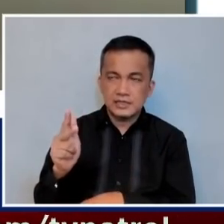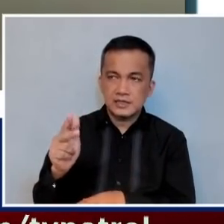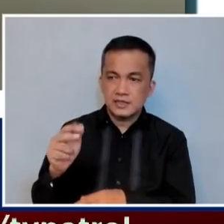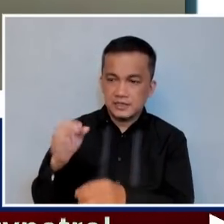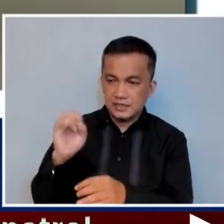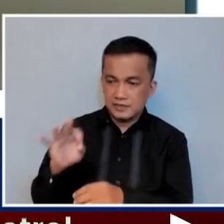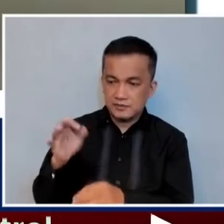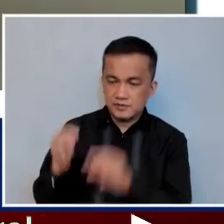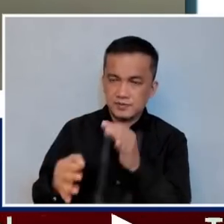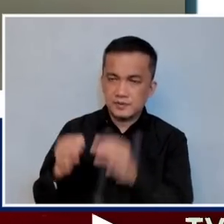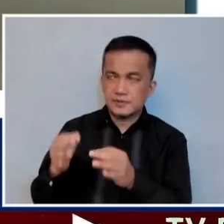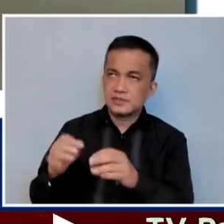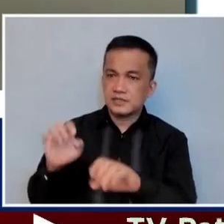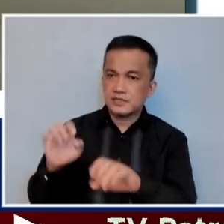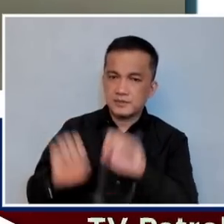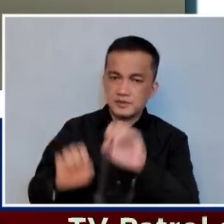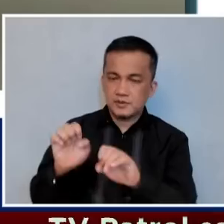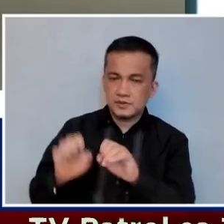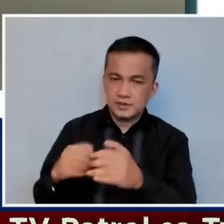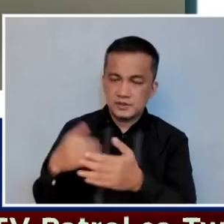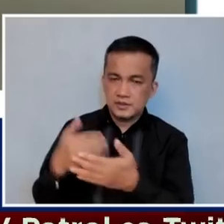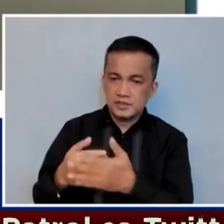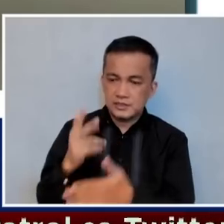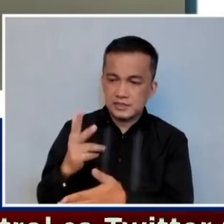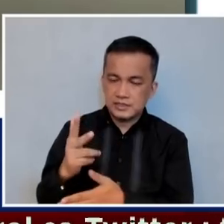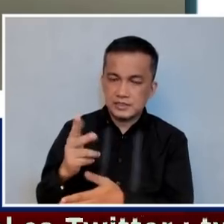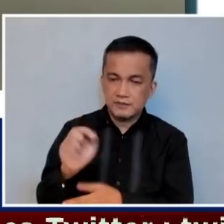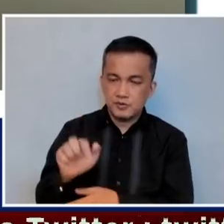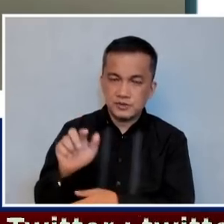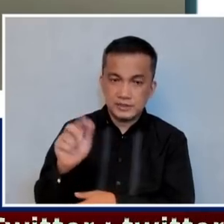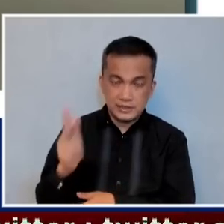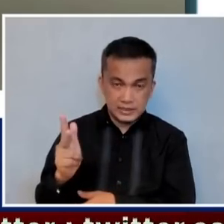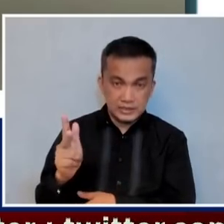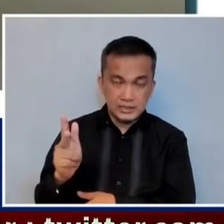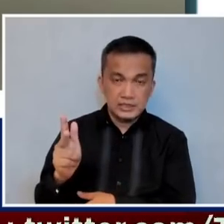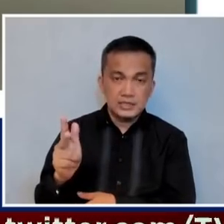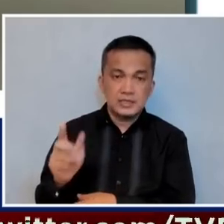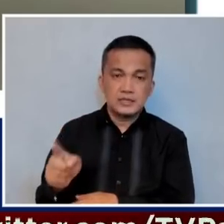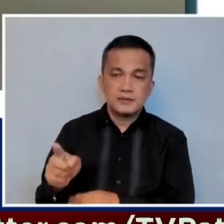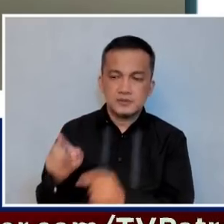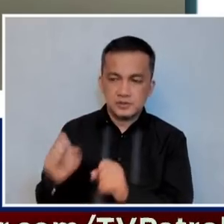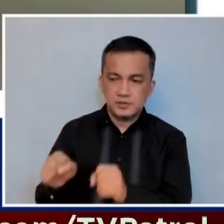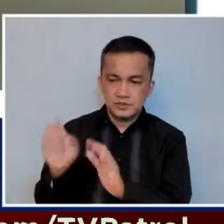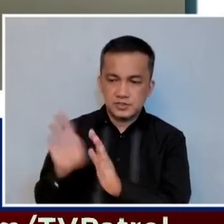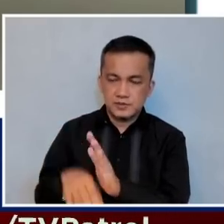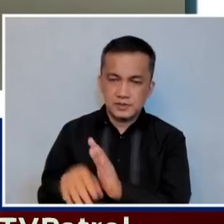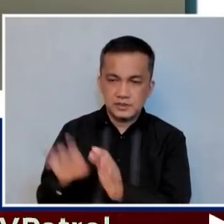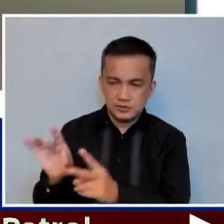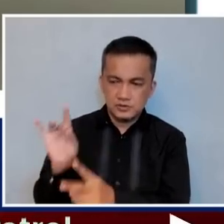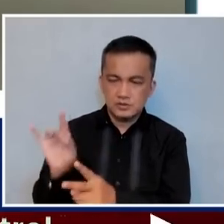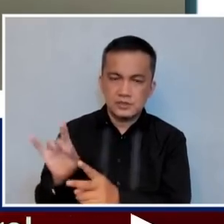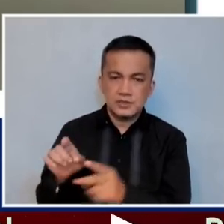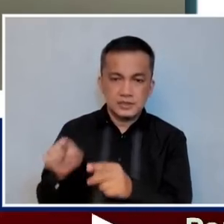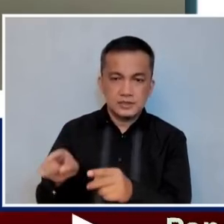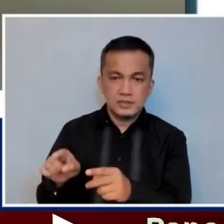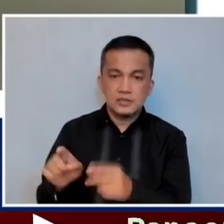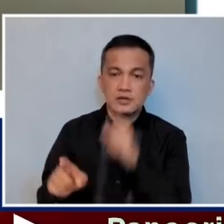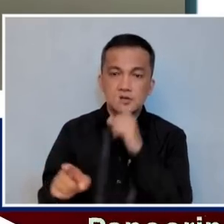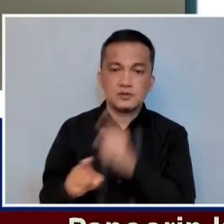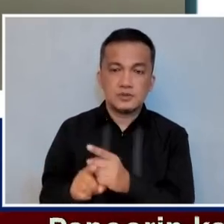would have arrived only at 30 centavos, then it would have been the cheaper option. It would have been a guaranteed